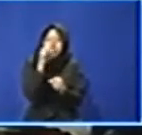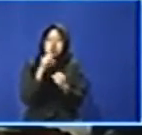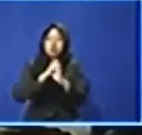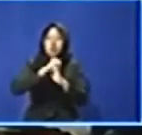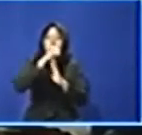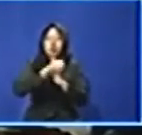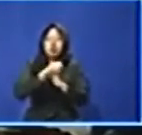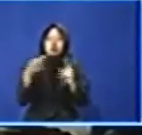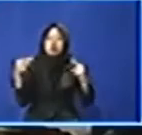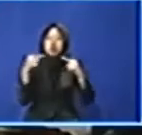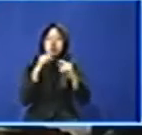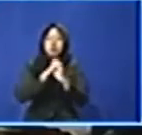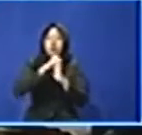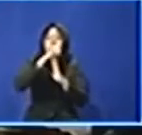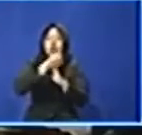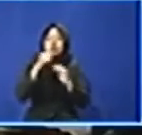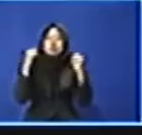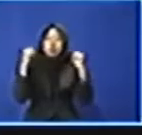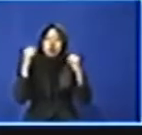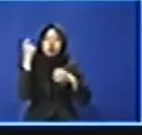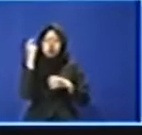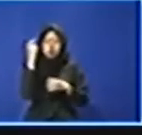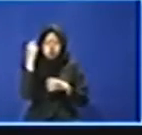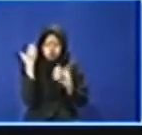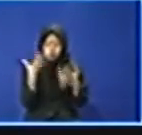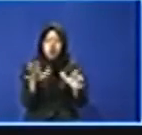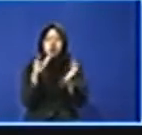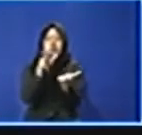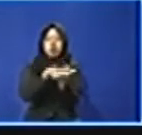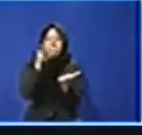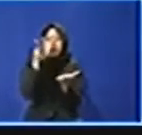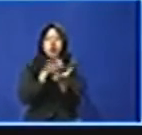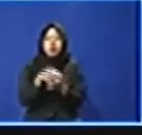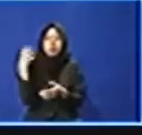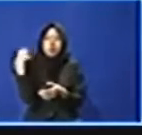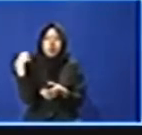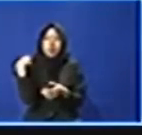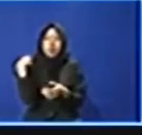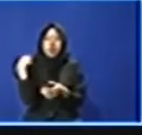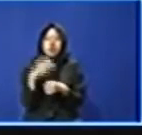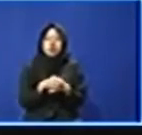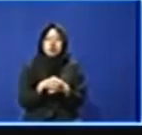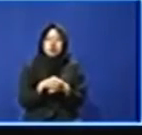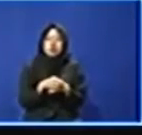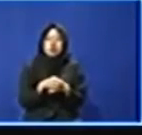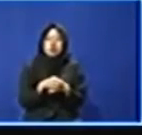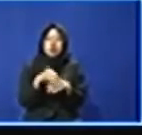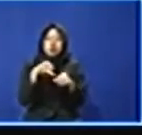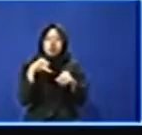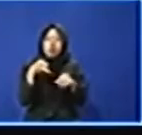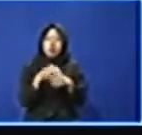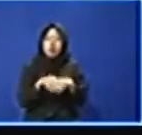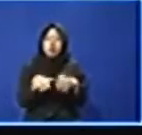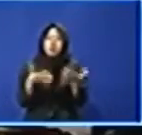ketat dan telah ditetapkan oleh pemerintah pusat fungsi dan daerah Apa kebijakan yang akan